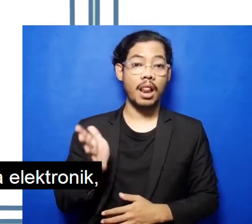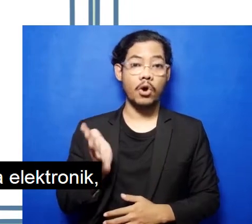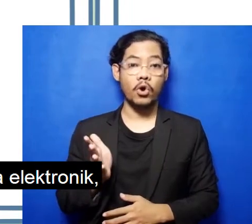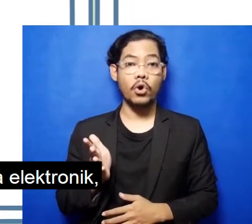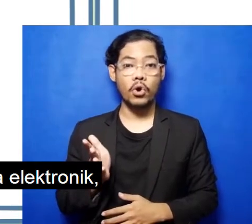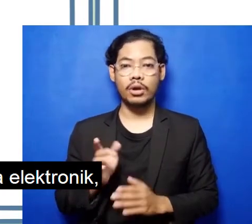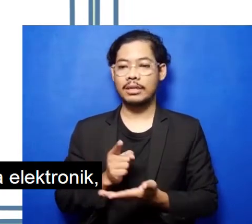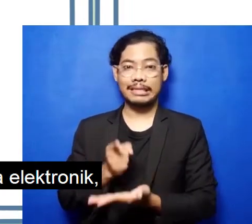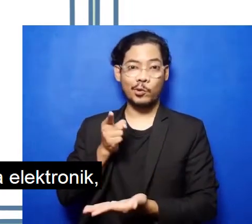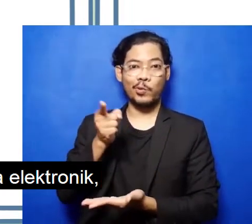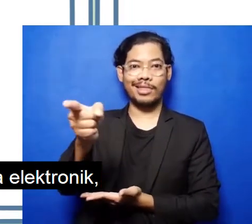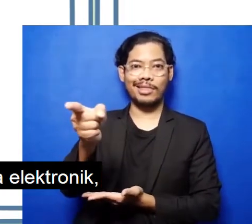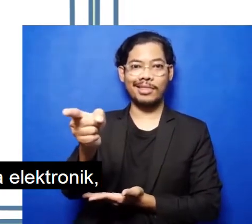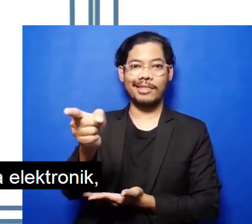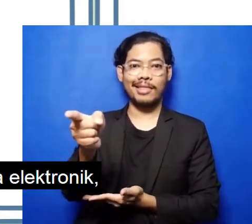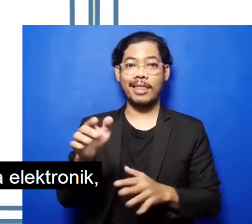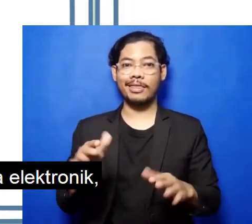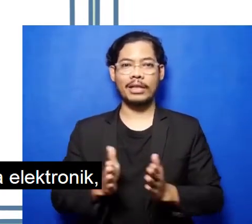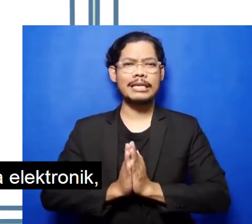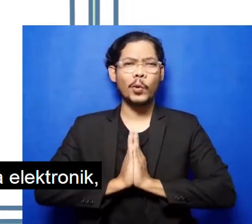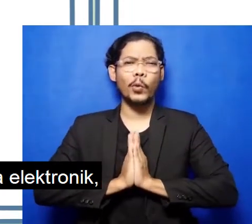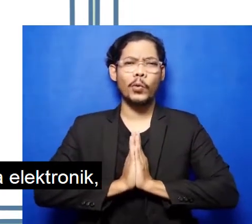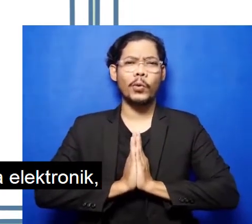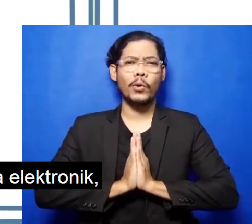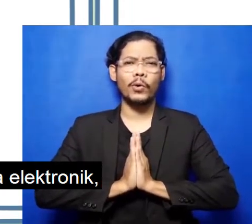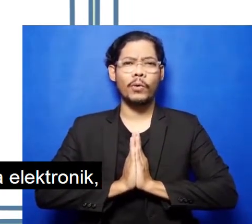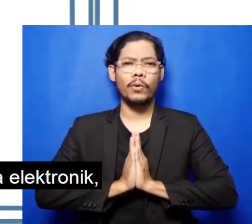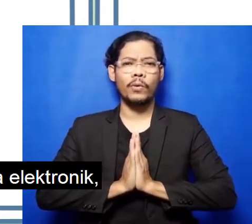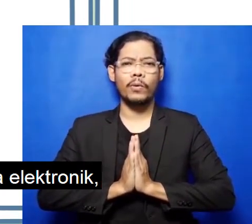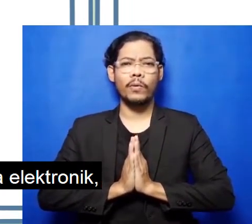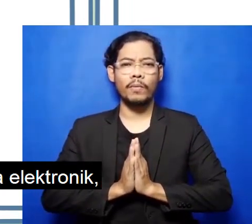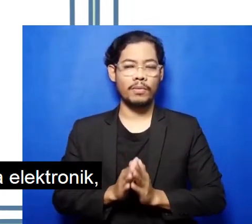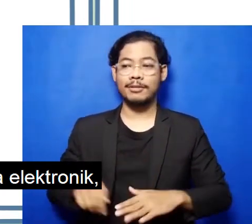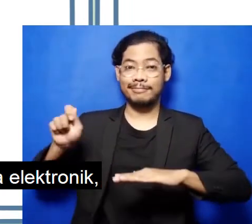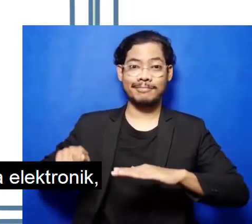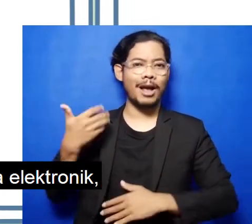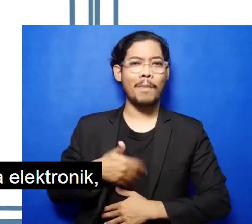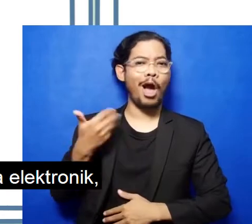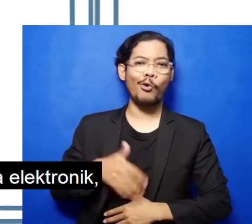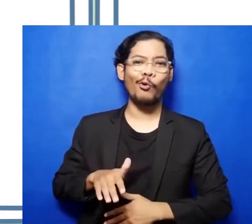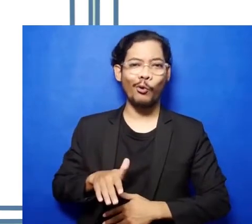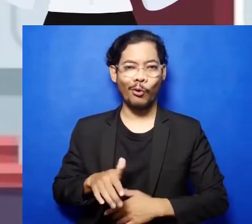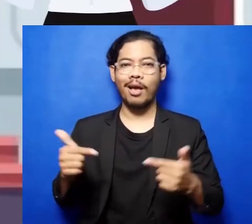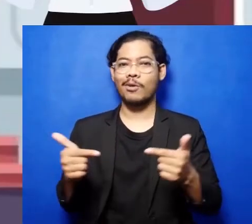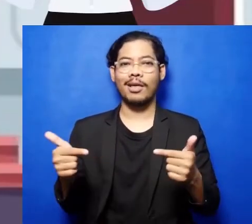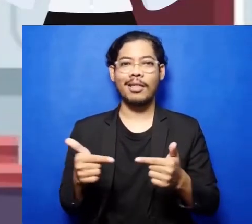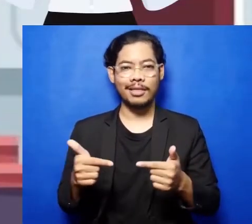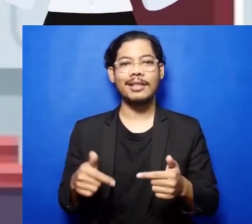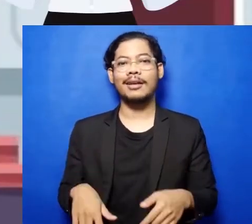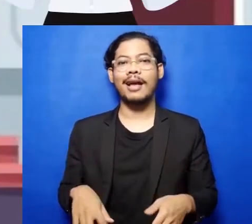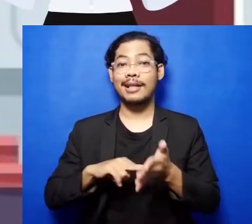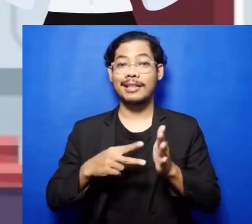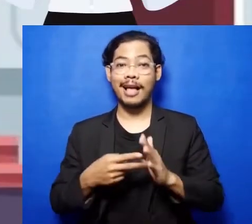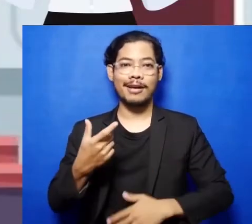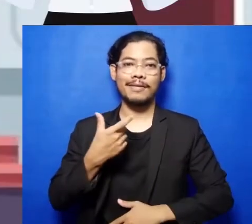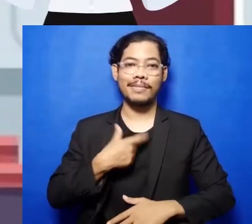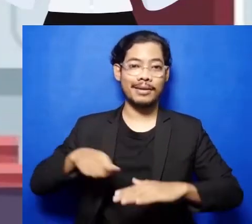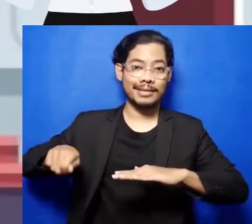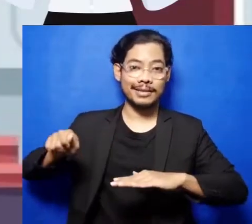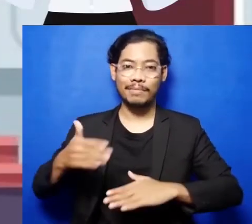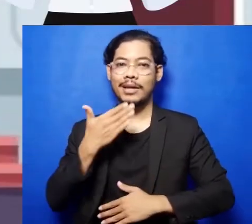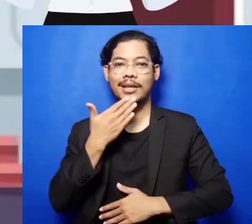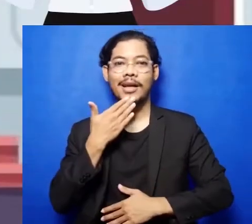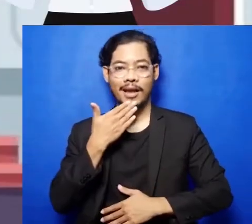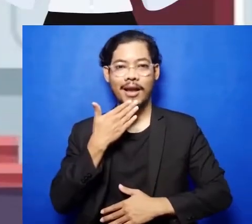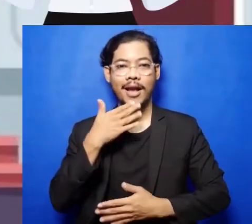Nanging manabi tergugat otabe terpohon tak sarocuk kaangkui beracara secara elektronik, maka proses persidangana